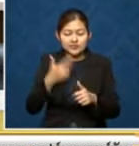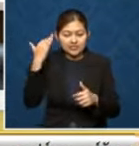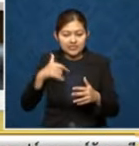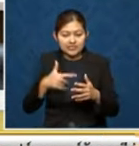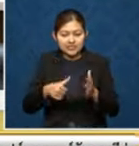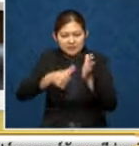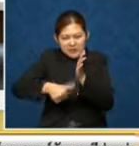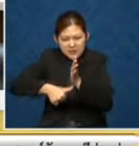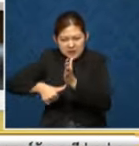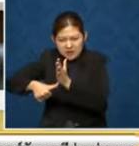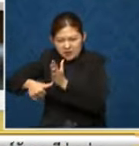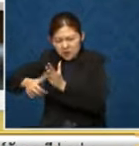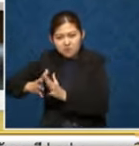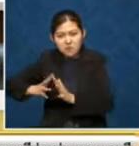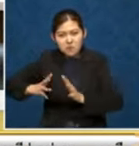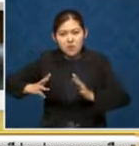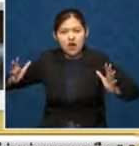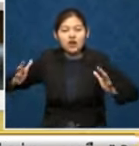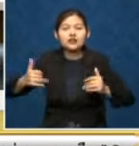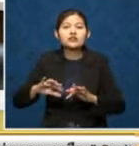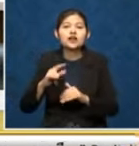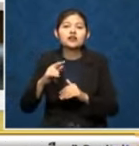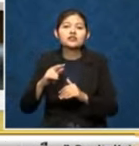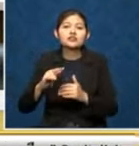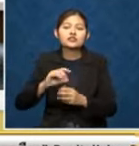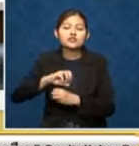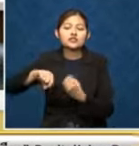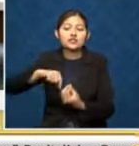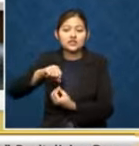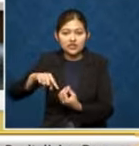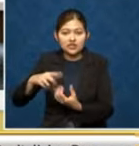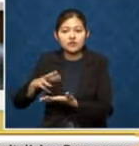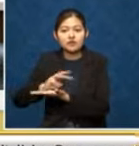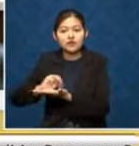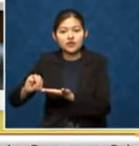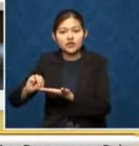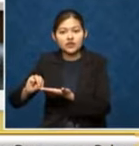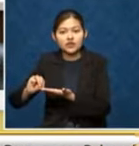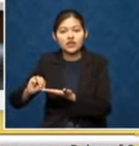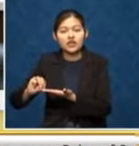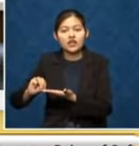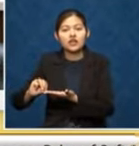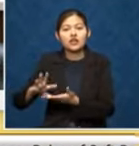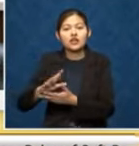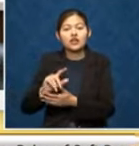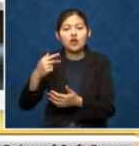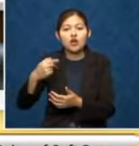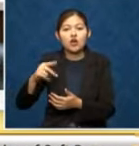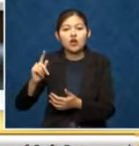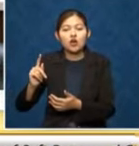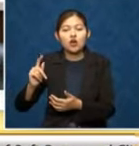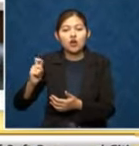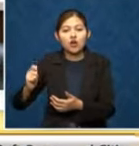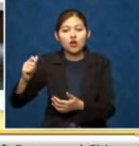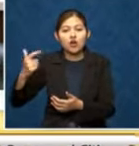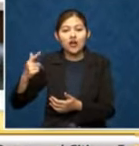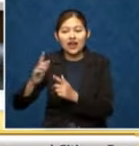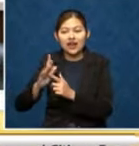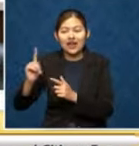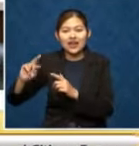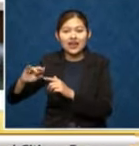ตัวเพิ่มสูงขึ้นอีกโดยศูนย์พยากรณ์เศรษฐกิจและธุรกิจมหาวิทยาลัยหอการค้าไทยเปิดเผยว่าหนี้ครัวเรือนในช่วงปลาย